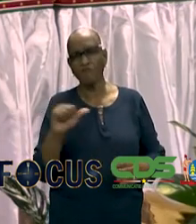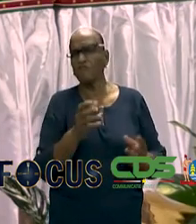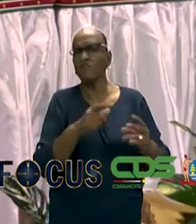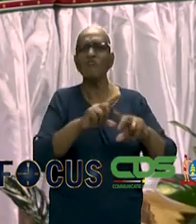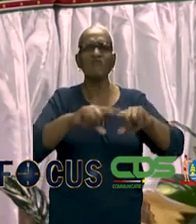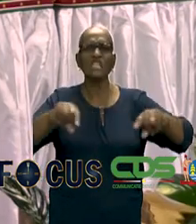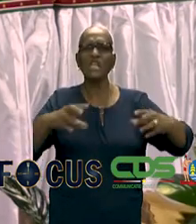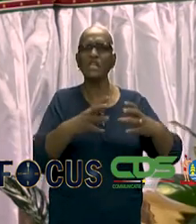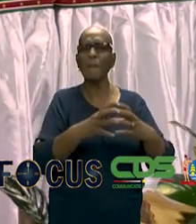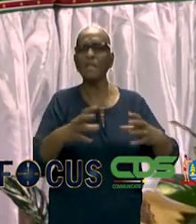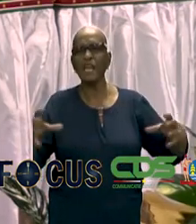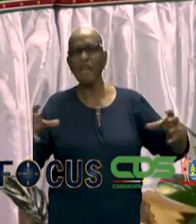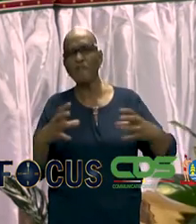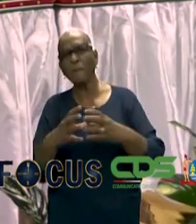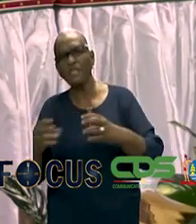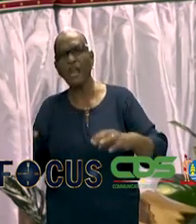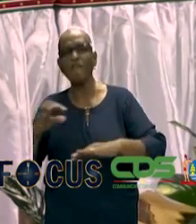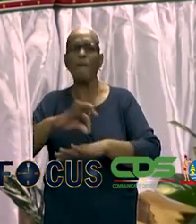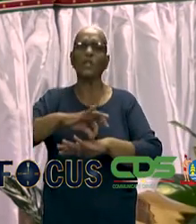heleboel andere